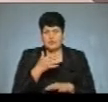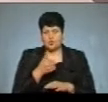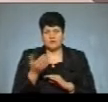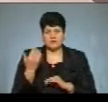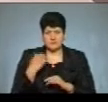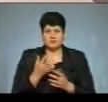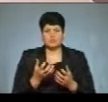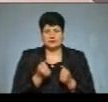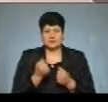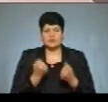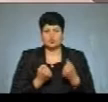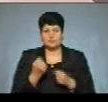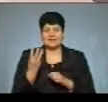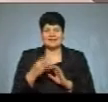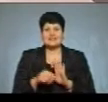автомобілі екстреної медичної допомоги